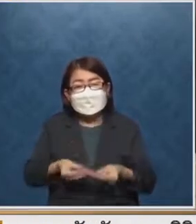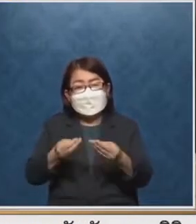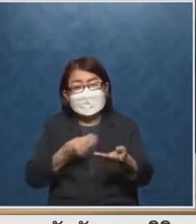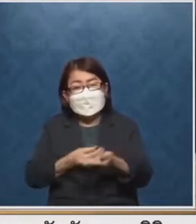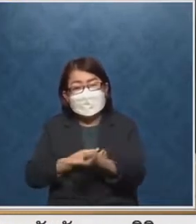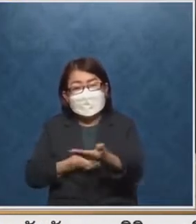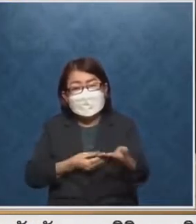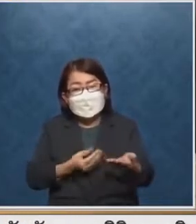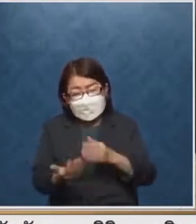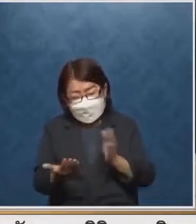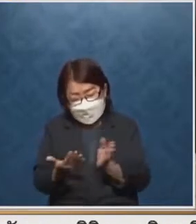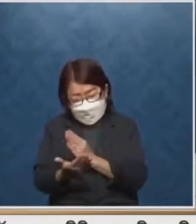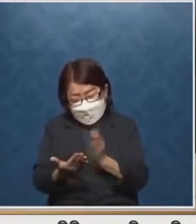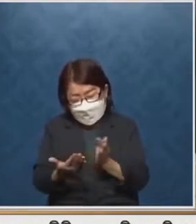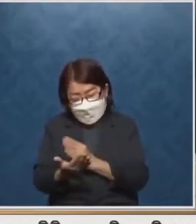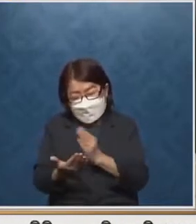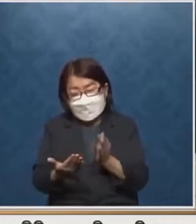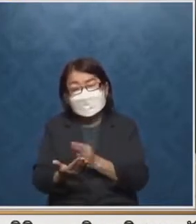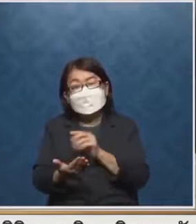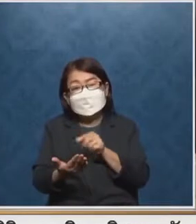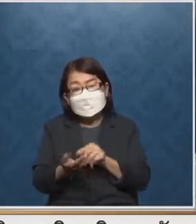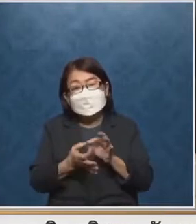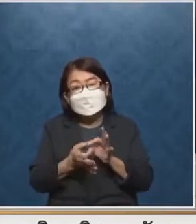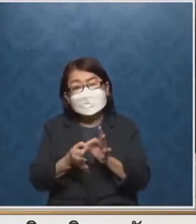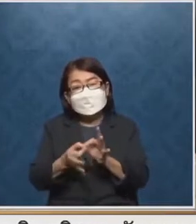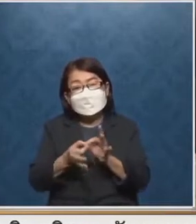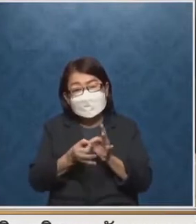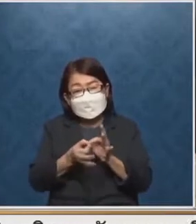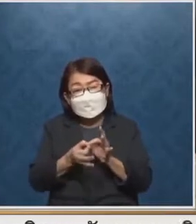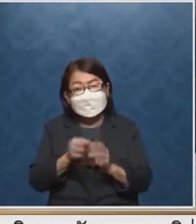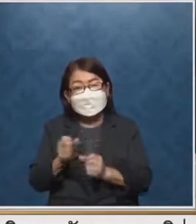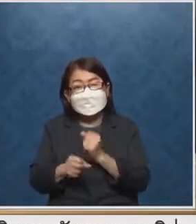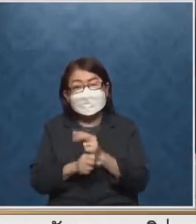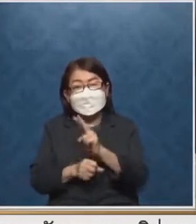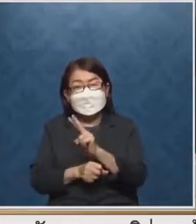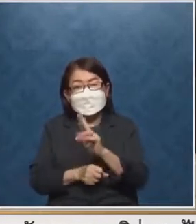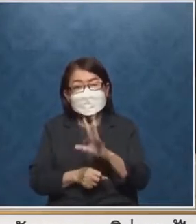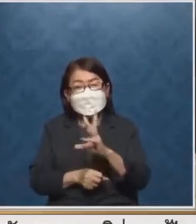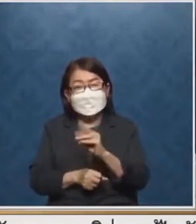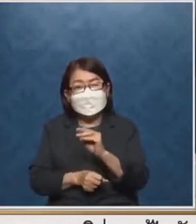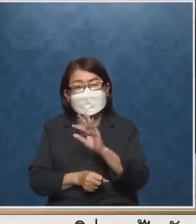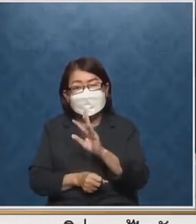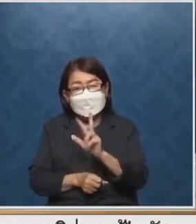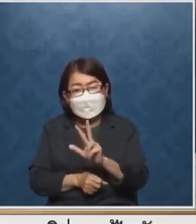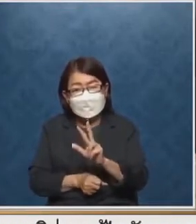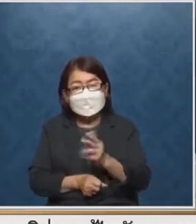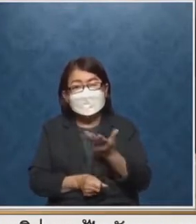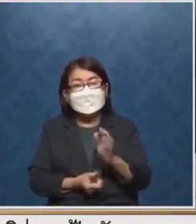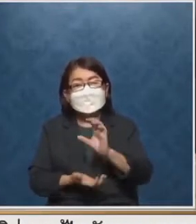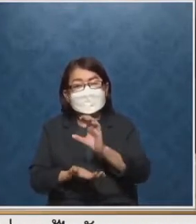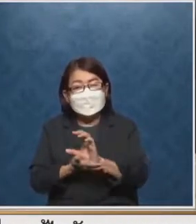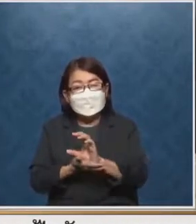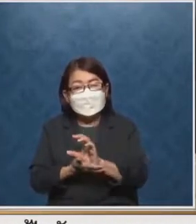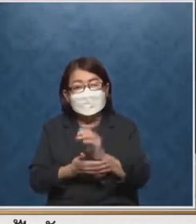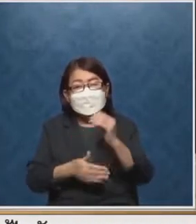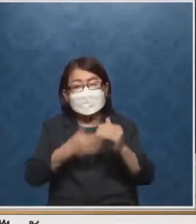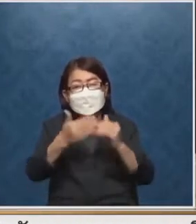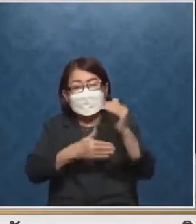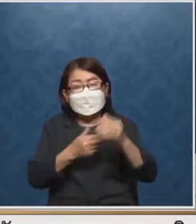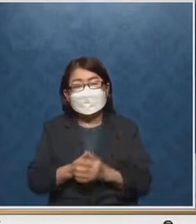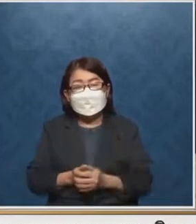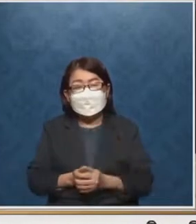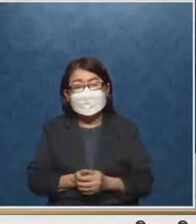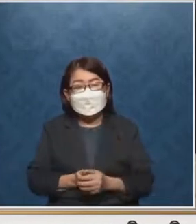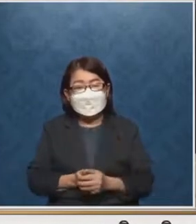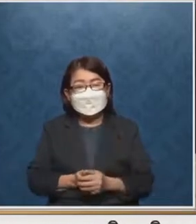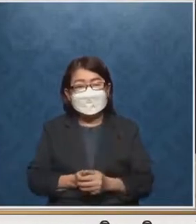ารายงานประจำปีพุทธศักราช2563ของกองทุนพัฒนาสื่อปลอดภัยและสร้างสร